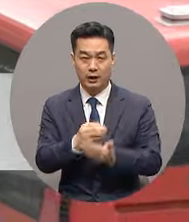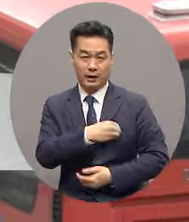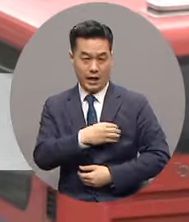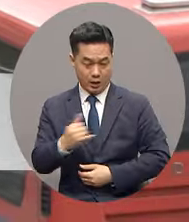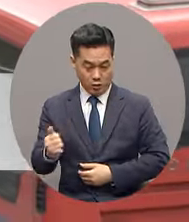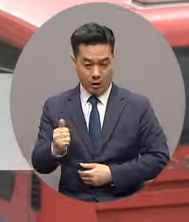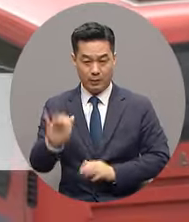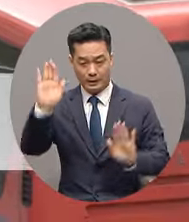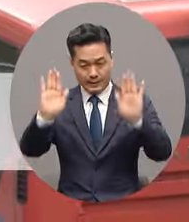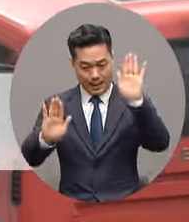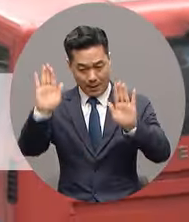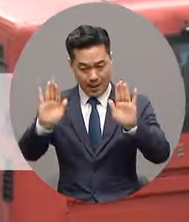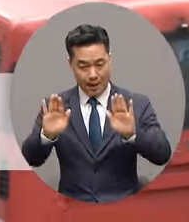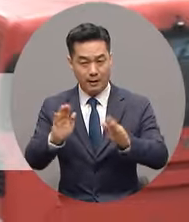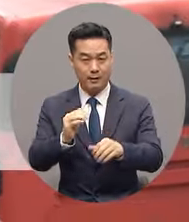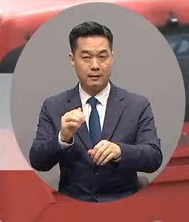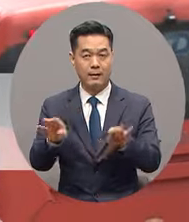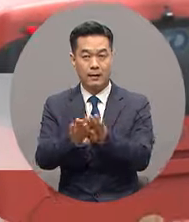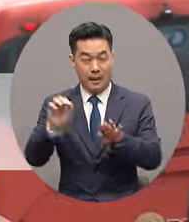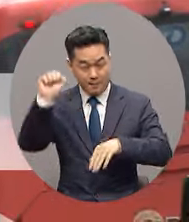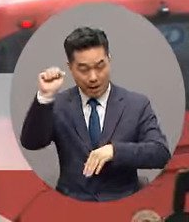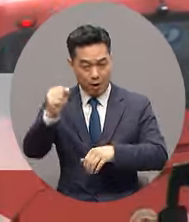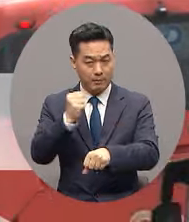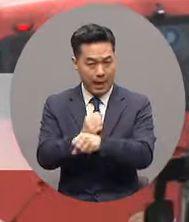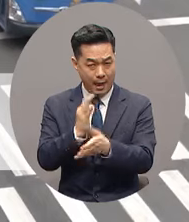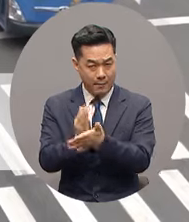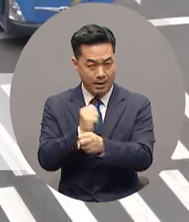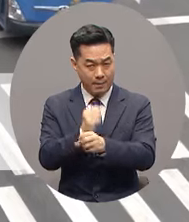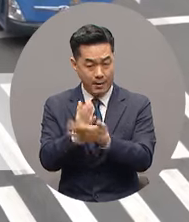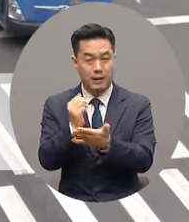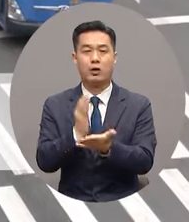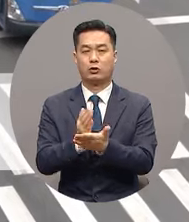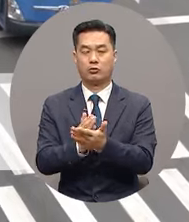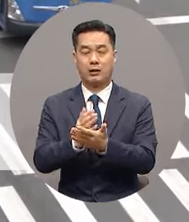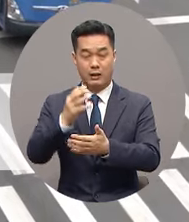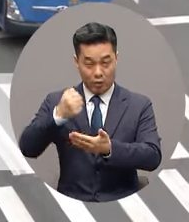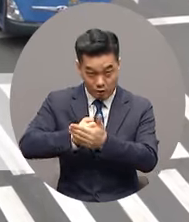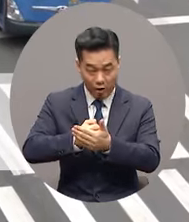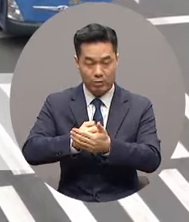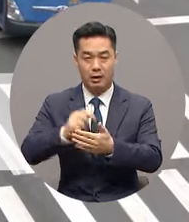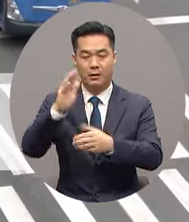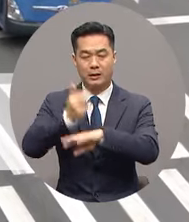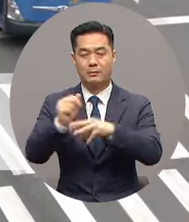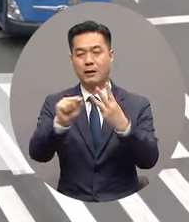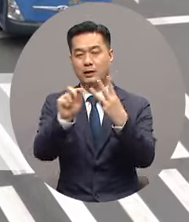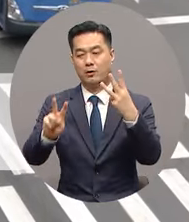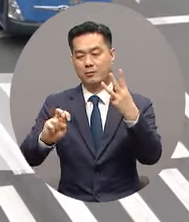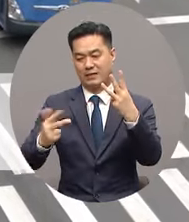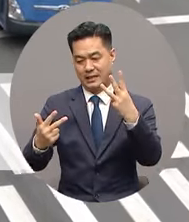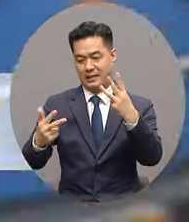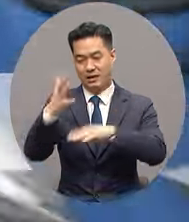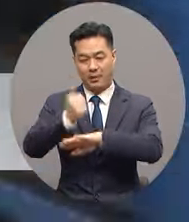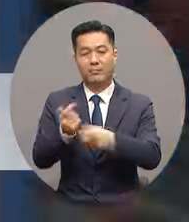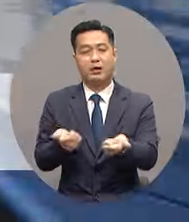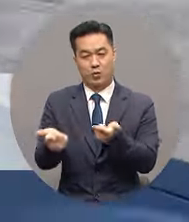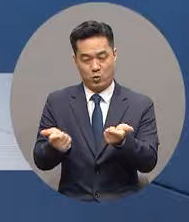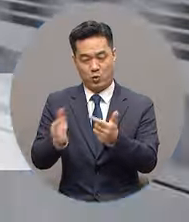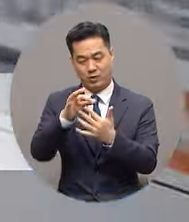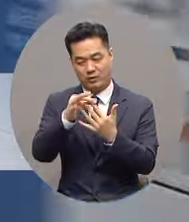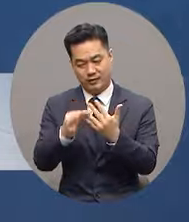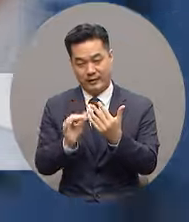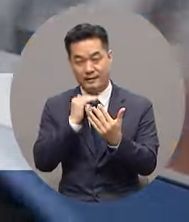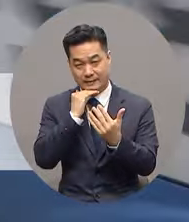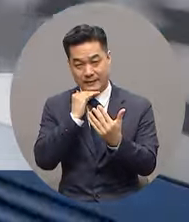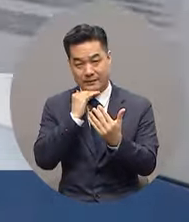파업에 들어갈 계획인데 노사는 27일 오후 막판 조정 절차를 밟을 예정입니다 노사는 최근까지